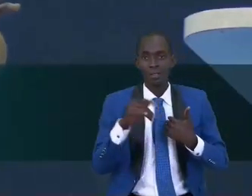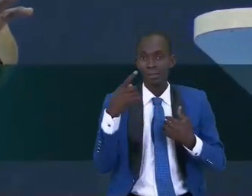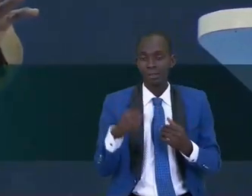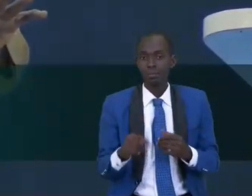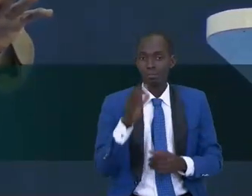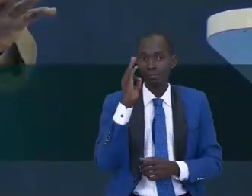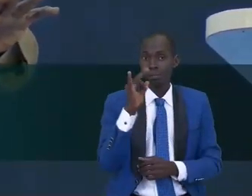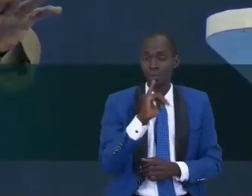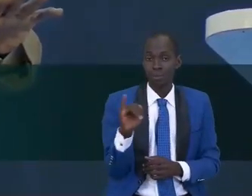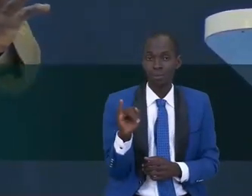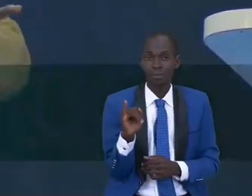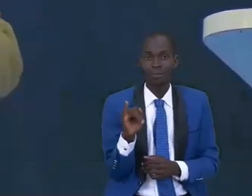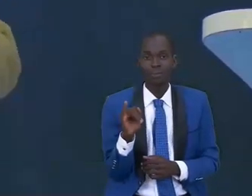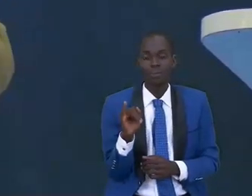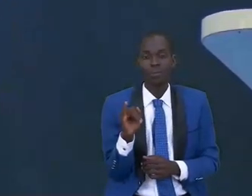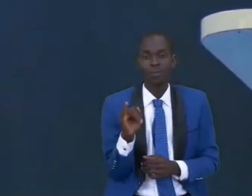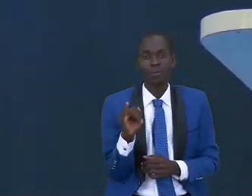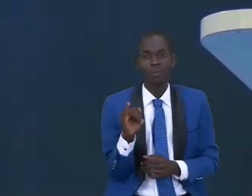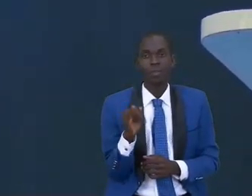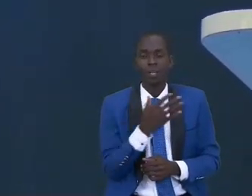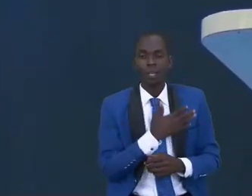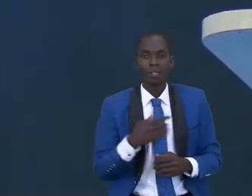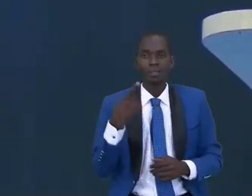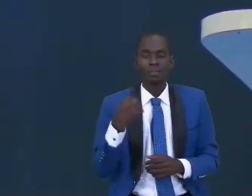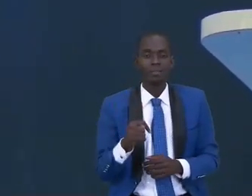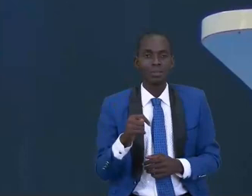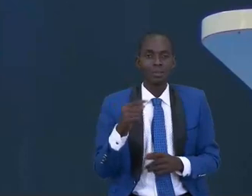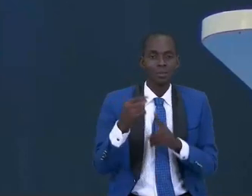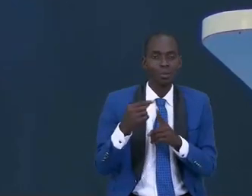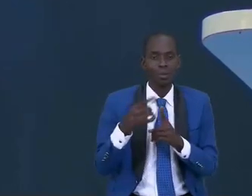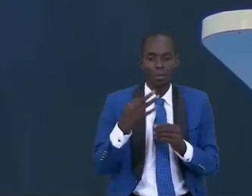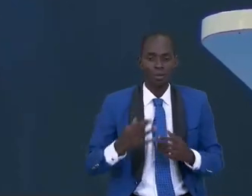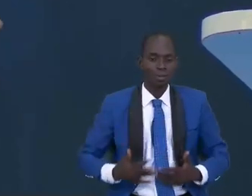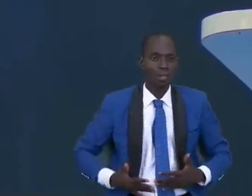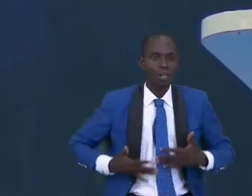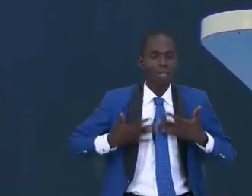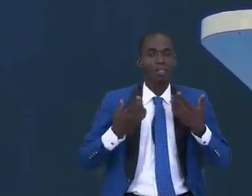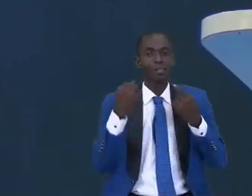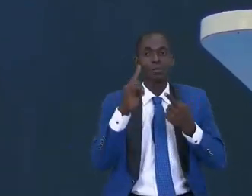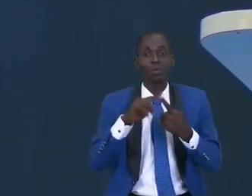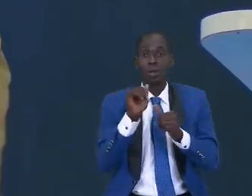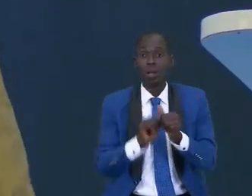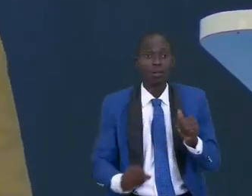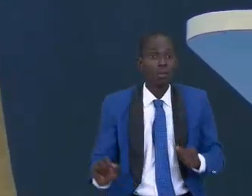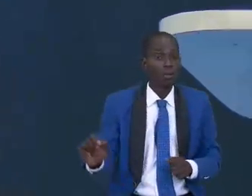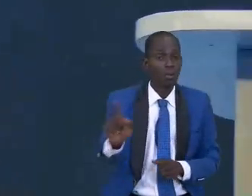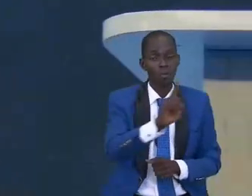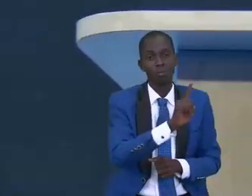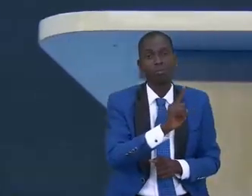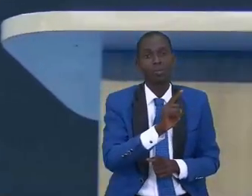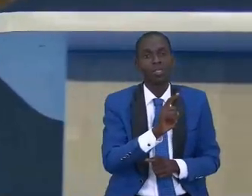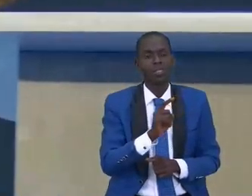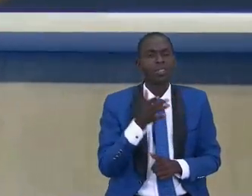avec le message qui nous a été prêché, le message de la vie était présenté à